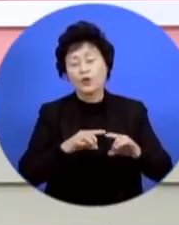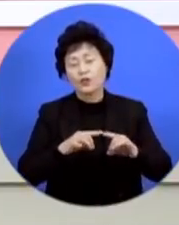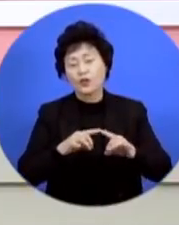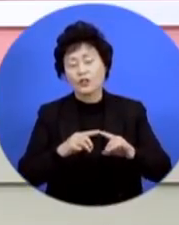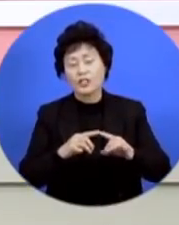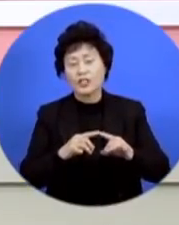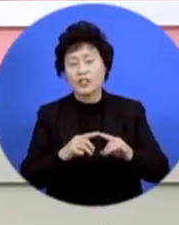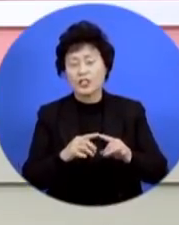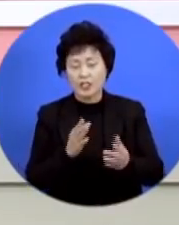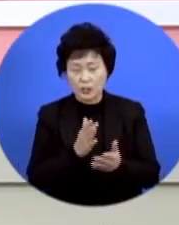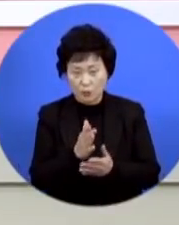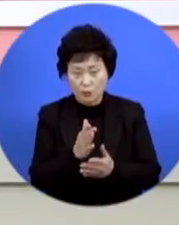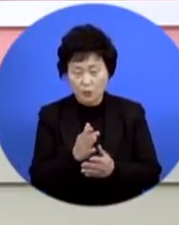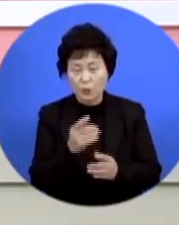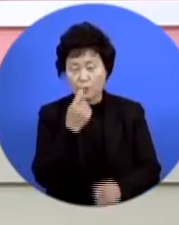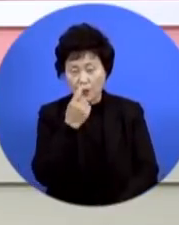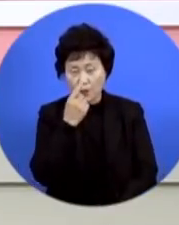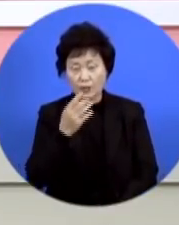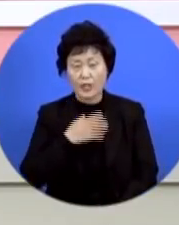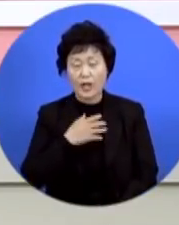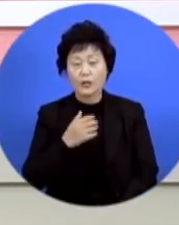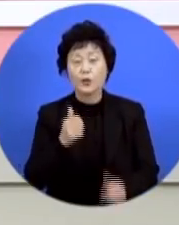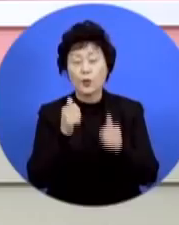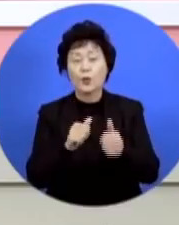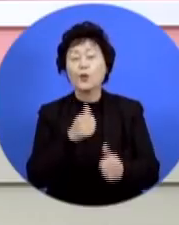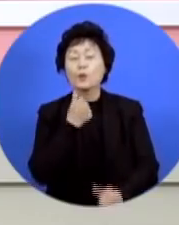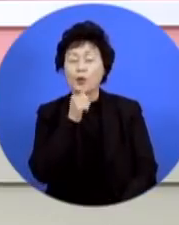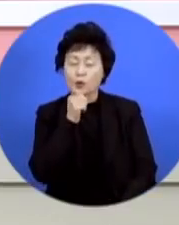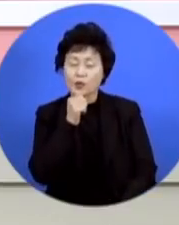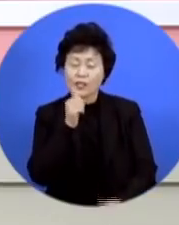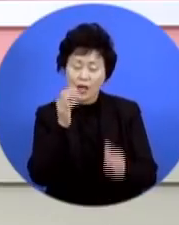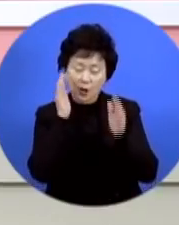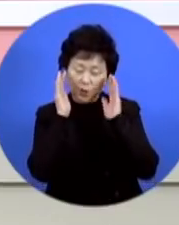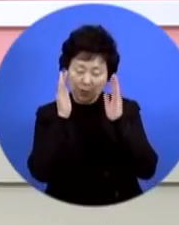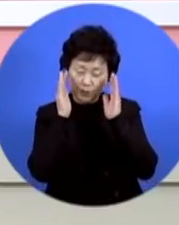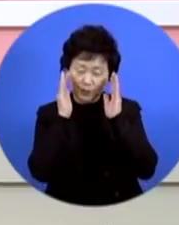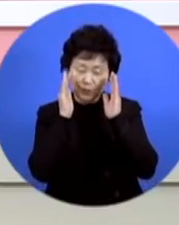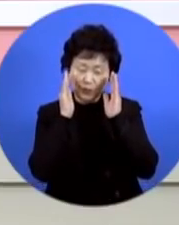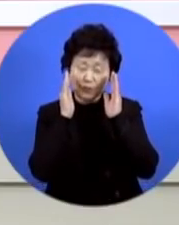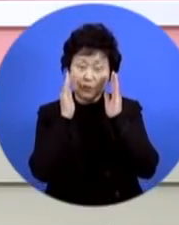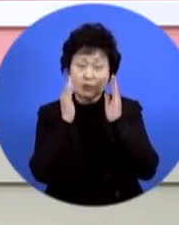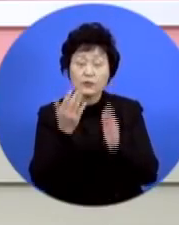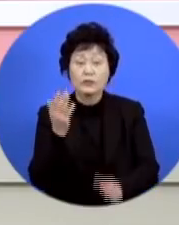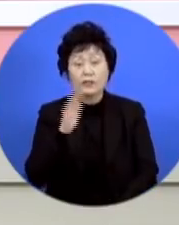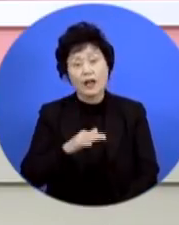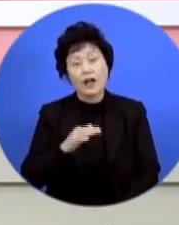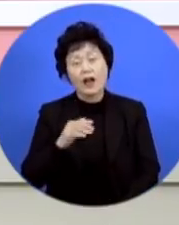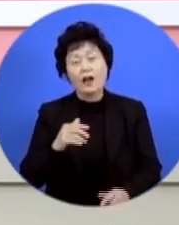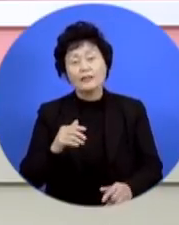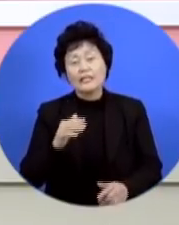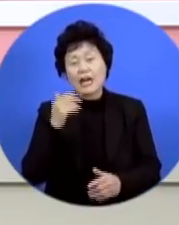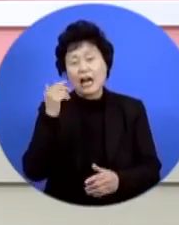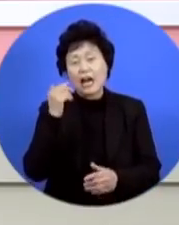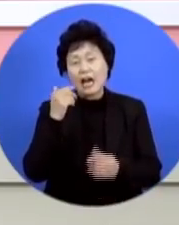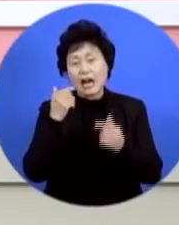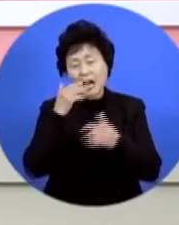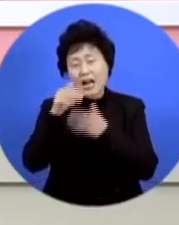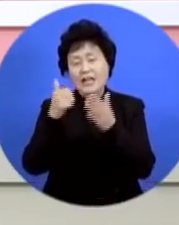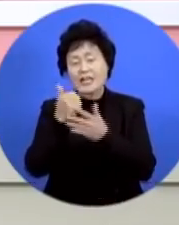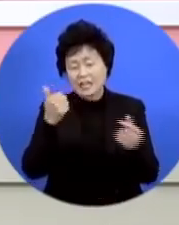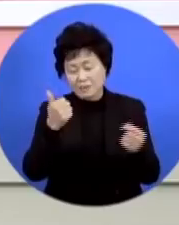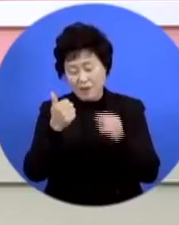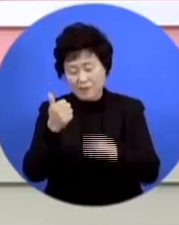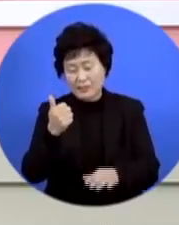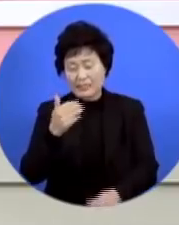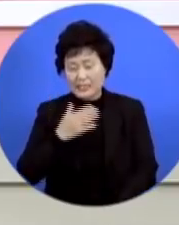저도 이제 변호사 되려고 열심히 이제 준비했는데 항상 하나님 앞에서 나는 뭐는 절대 안 하겠다는 말을